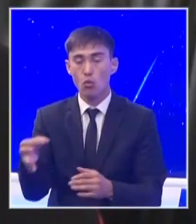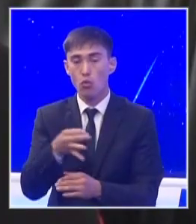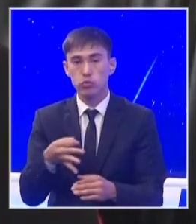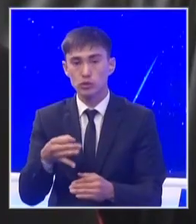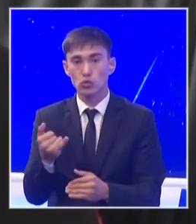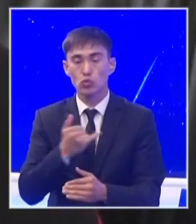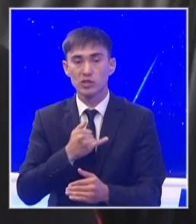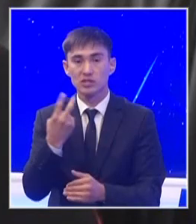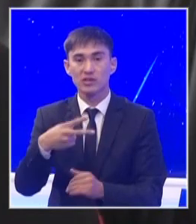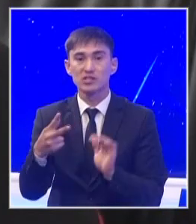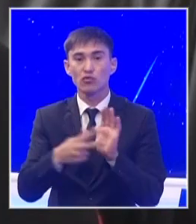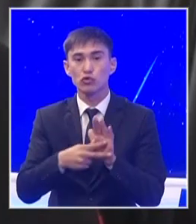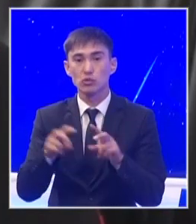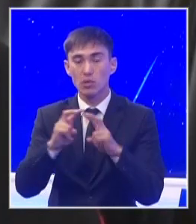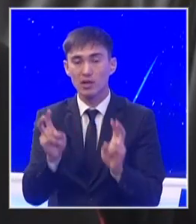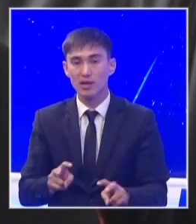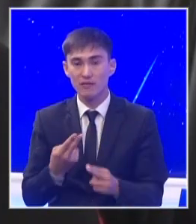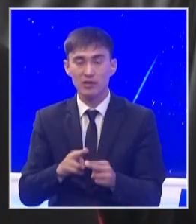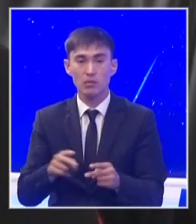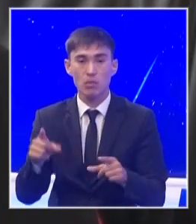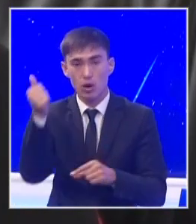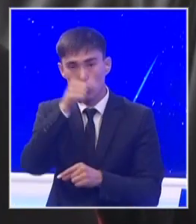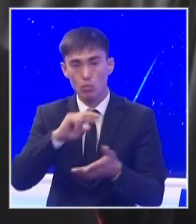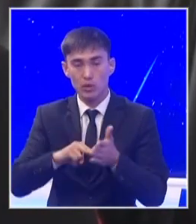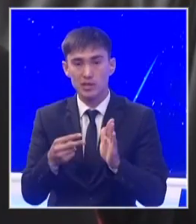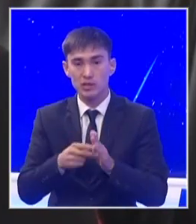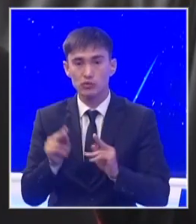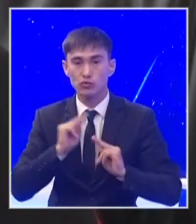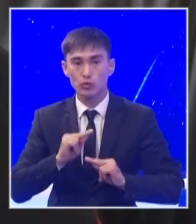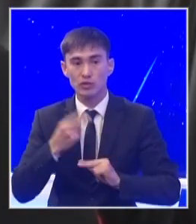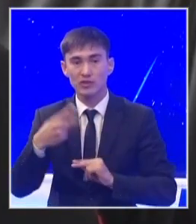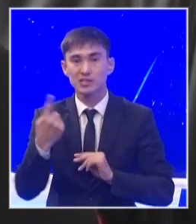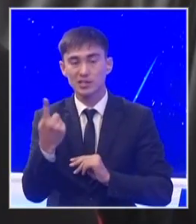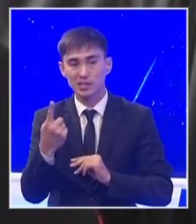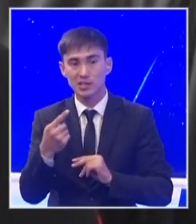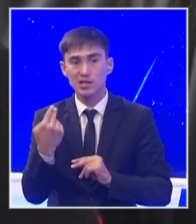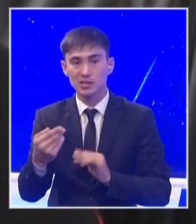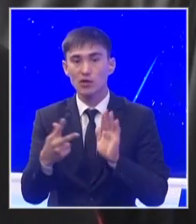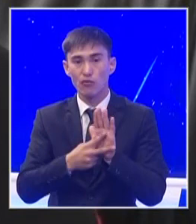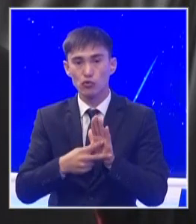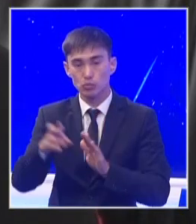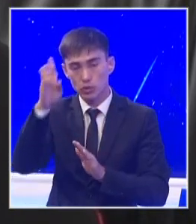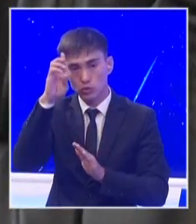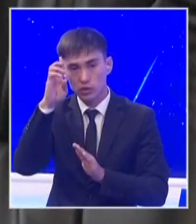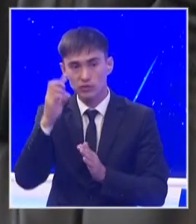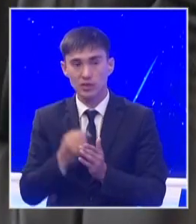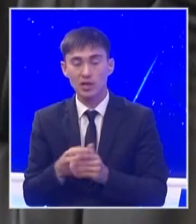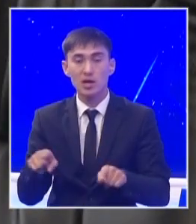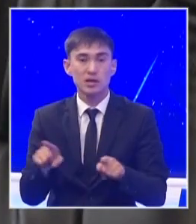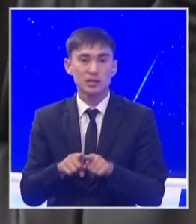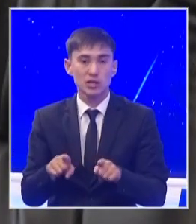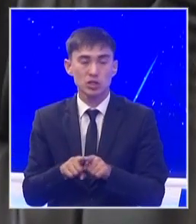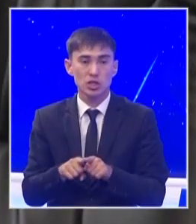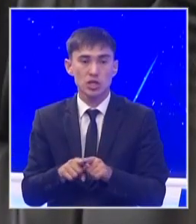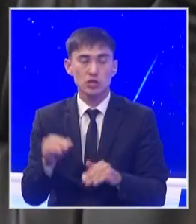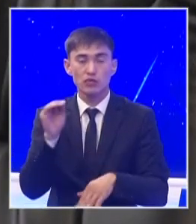всего 28 лагерей, но в этом году планируют функционировать только 21, из них 8 государственных. Также